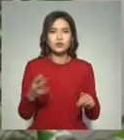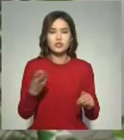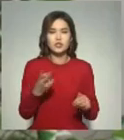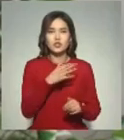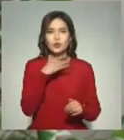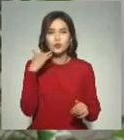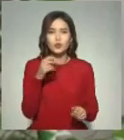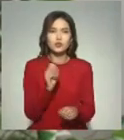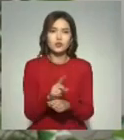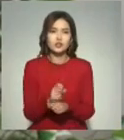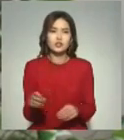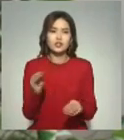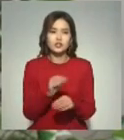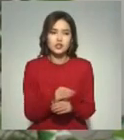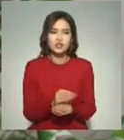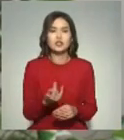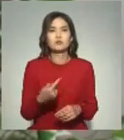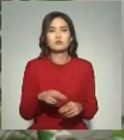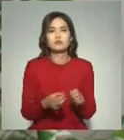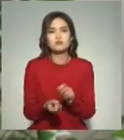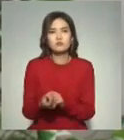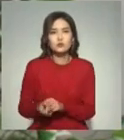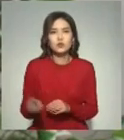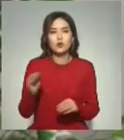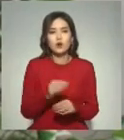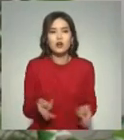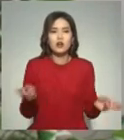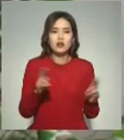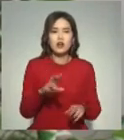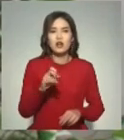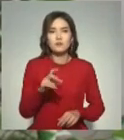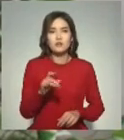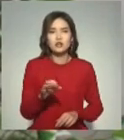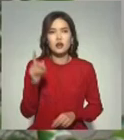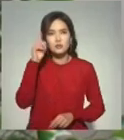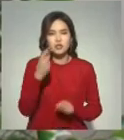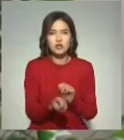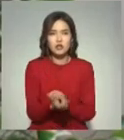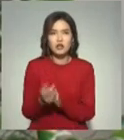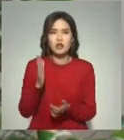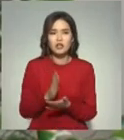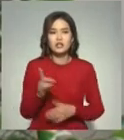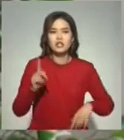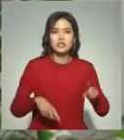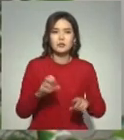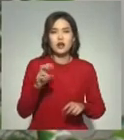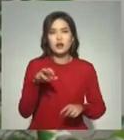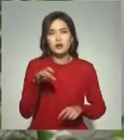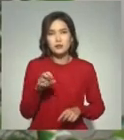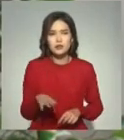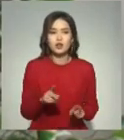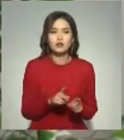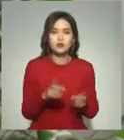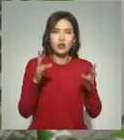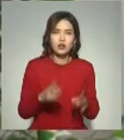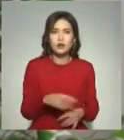көбі жақсы нәтиже алу үшін оны керекті мөлшерден тыс қосады. Салдарынан аллергияның белгілері пайда болады. Егер аллергия болса, шаш бояудан мүлдем бас